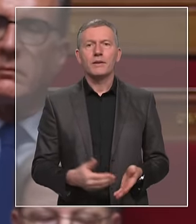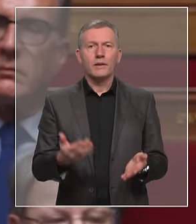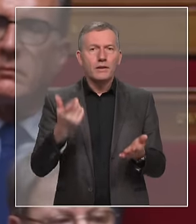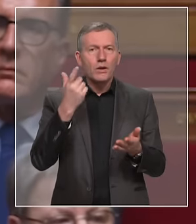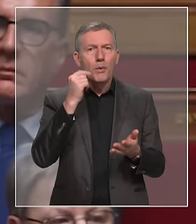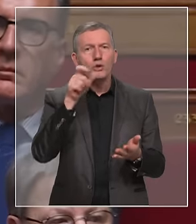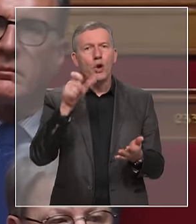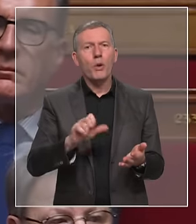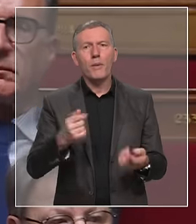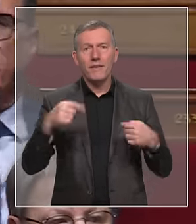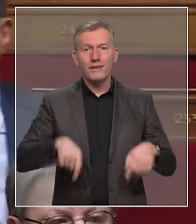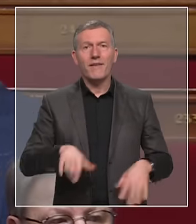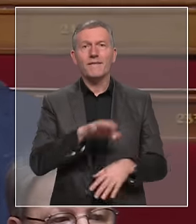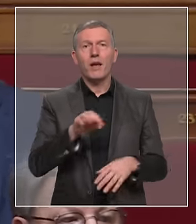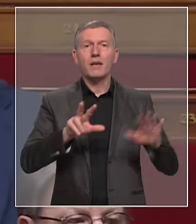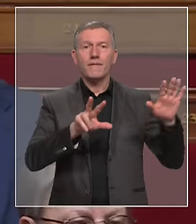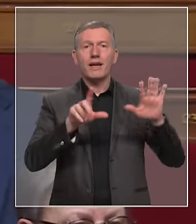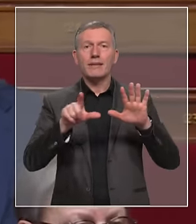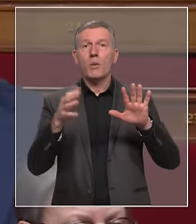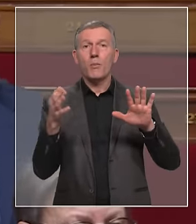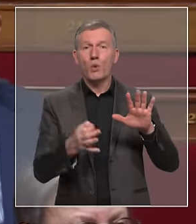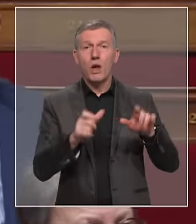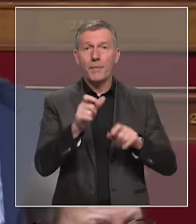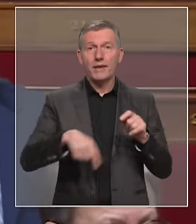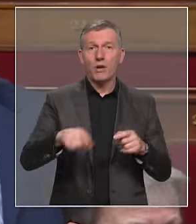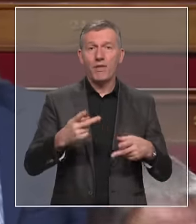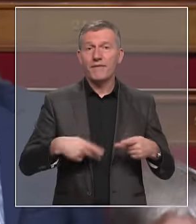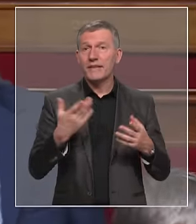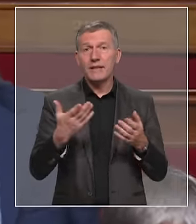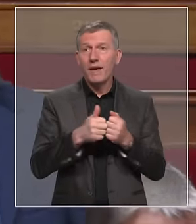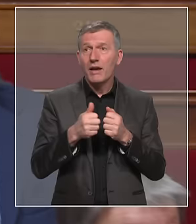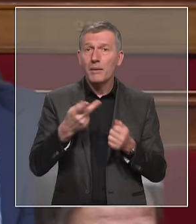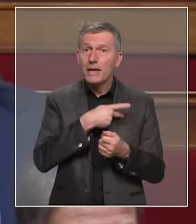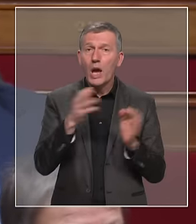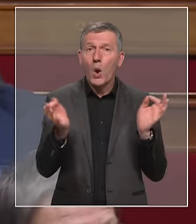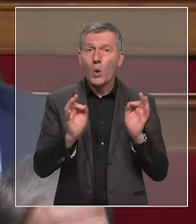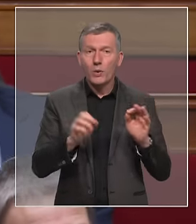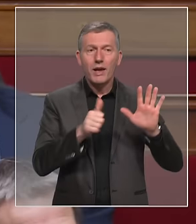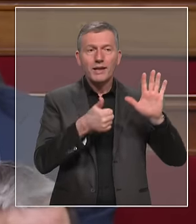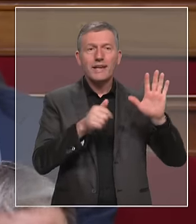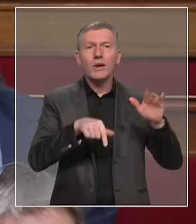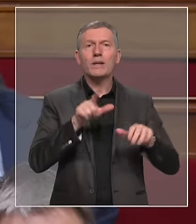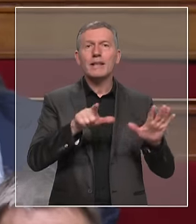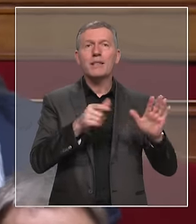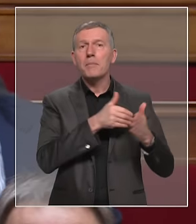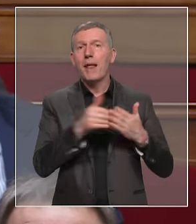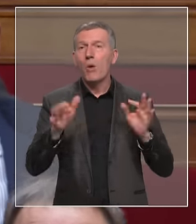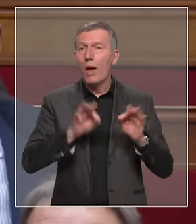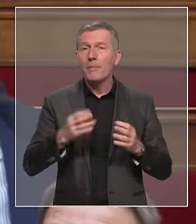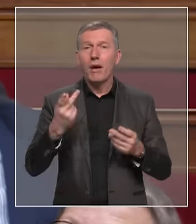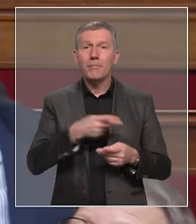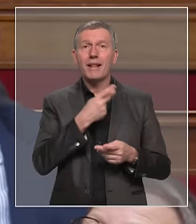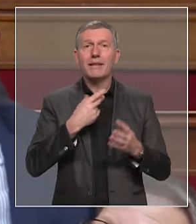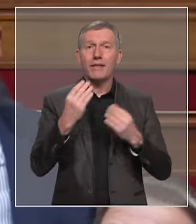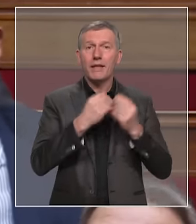le Premier ministre. En France, 87% de la population vit dans un désert médical et 6,7 millions de Français n'ont pas de médecin traitant, soit